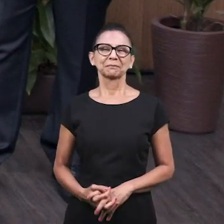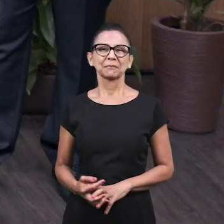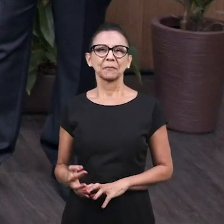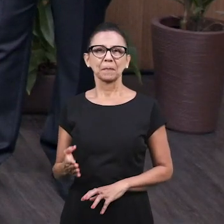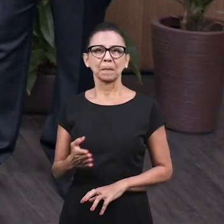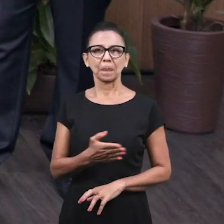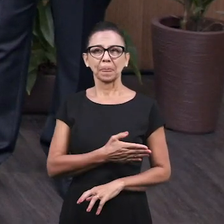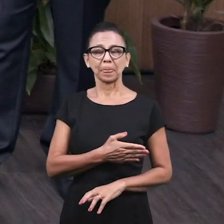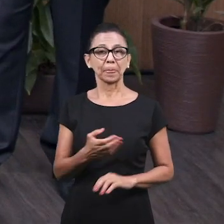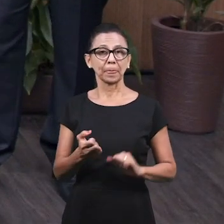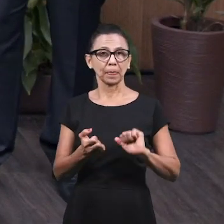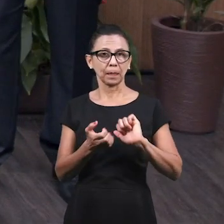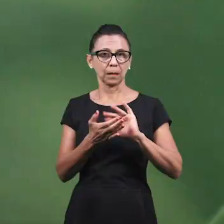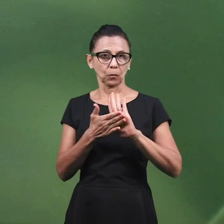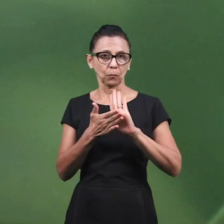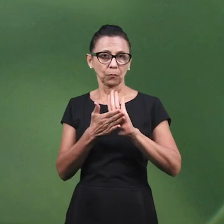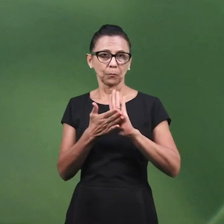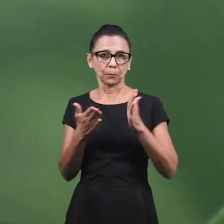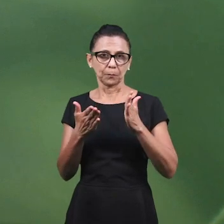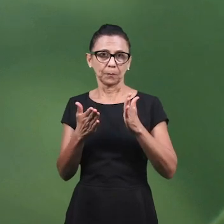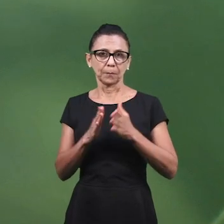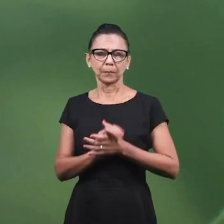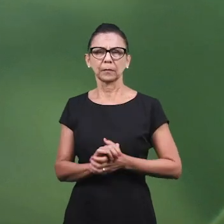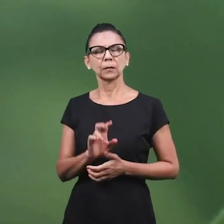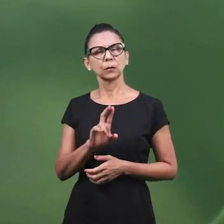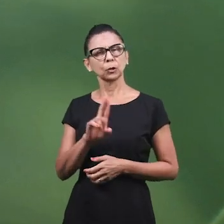Далее мы споем псалом.